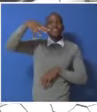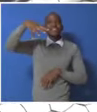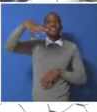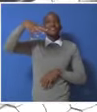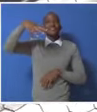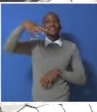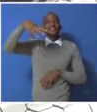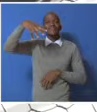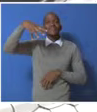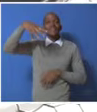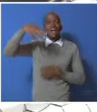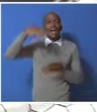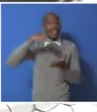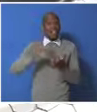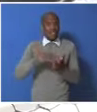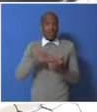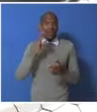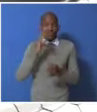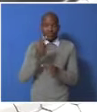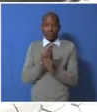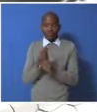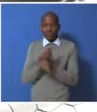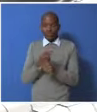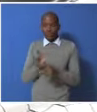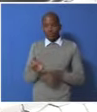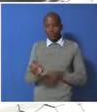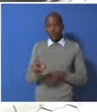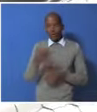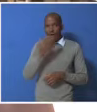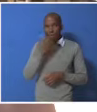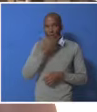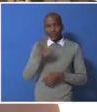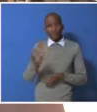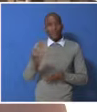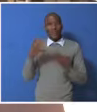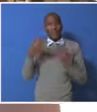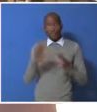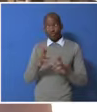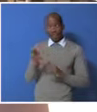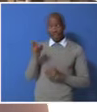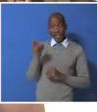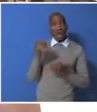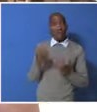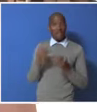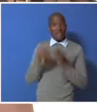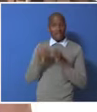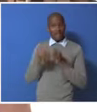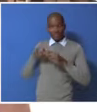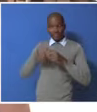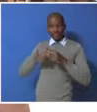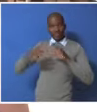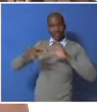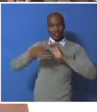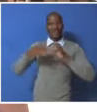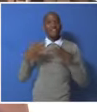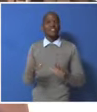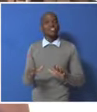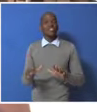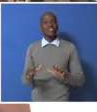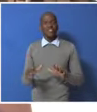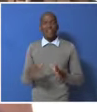go na le engwe gape e leng gore rotle re dirisa hitara ya yone yone ga re ise re e dirise mme e gokeletse gone ka gae so re na